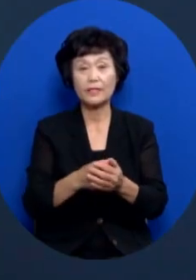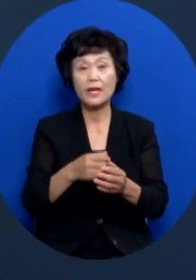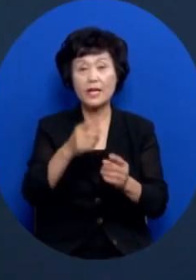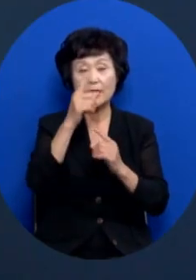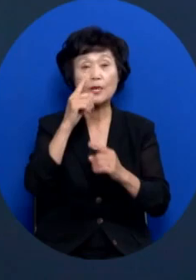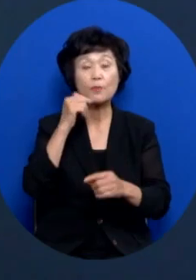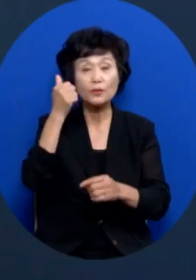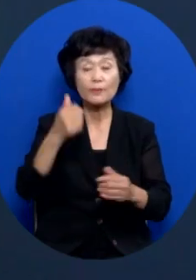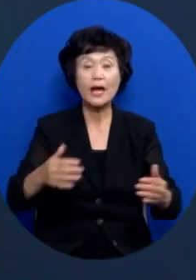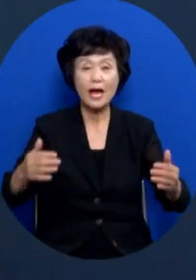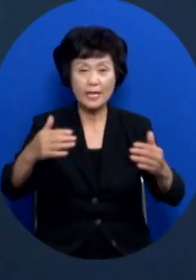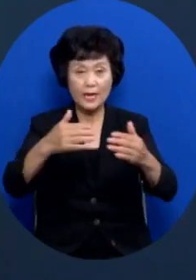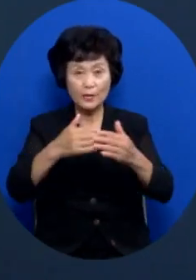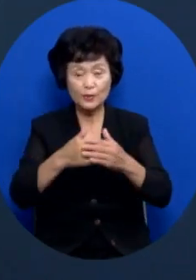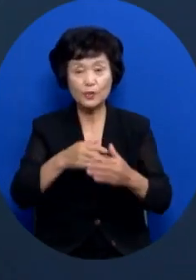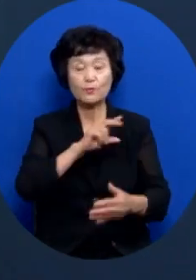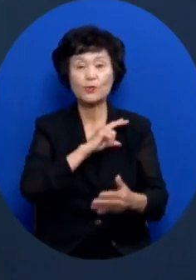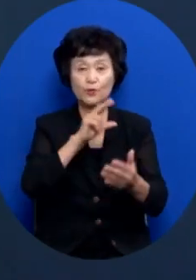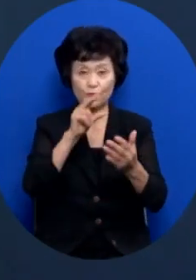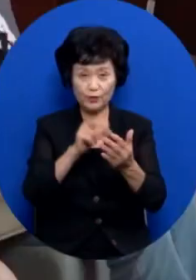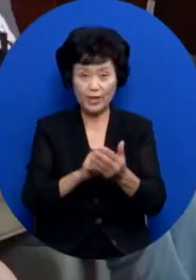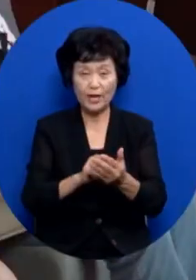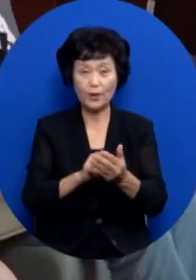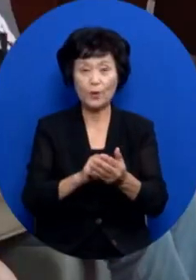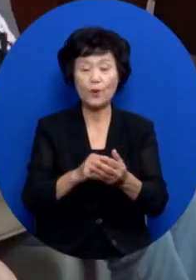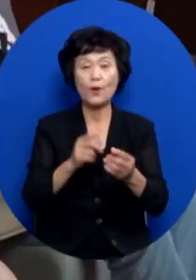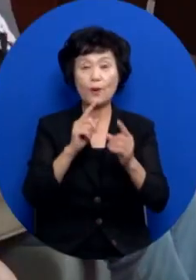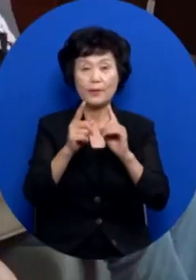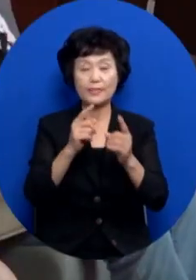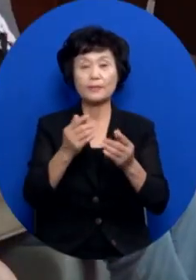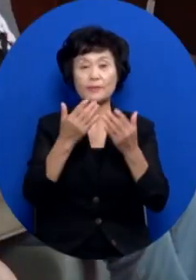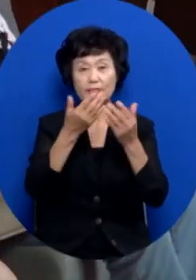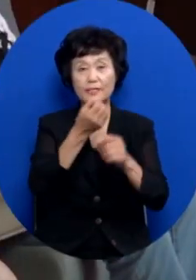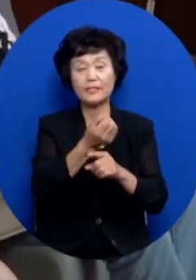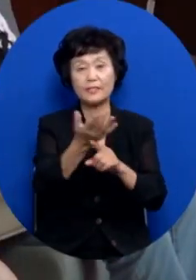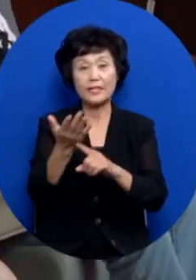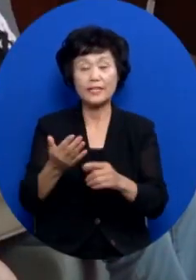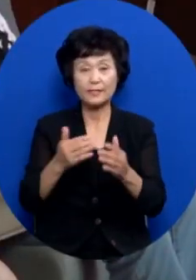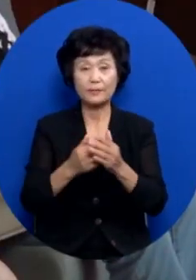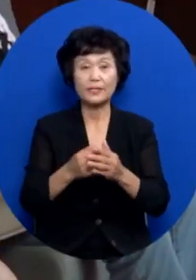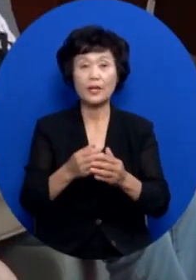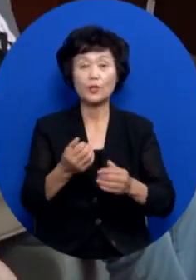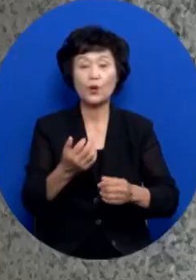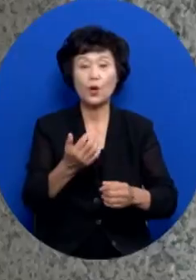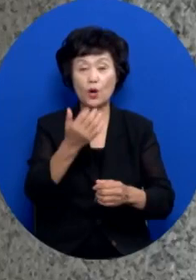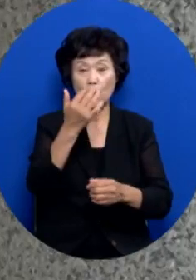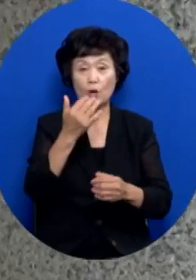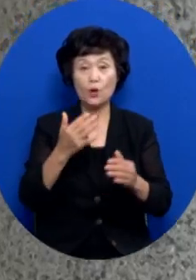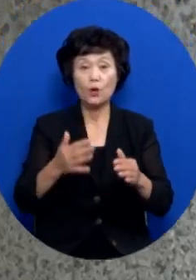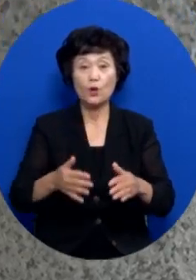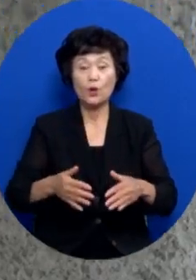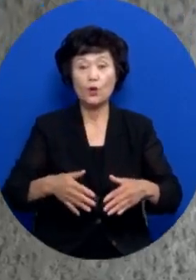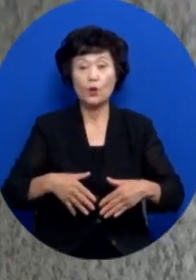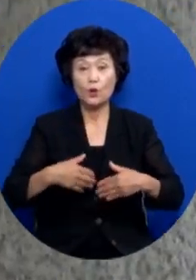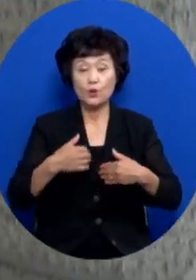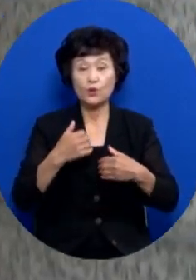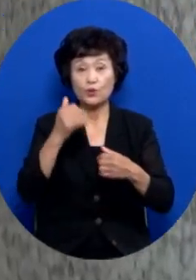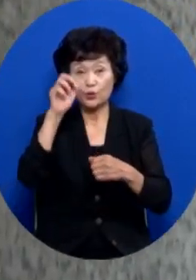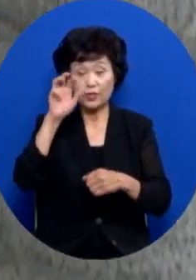안아주심을 주제로 제작가된 리더의 부흥 집회를 진행했습니다 이어 춘천드림교회 길선희 목사를